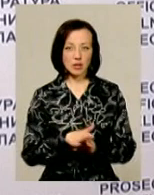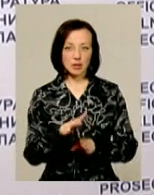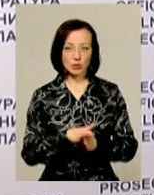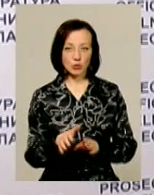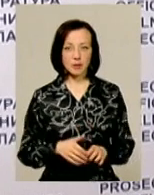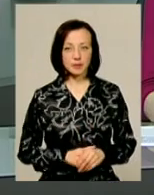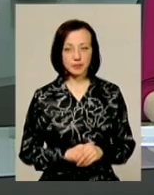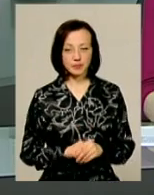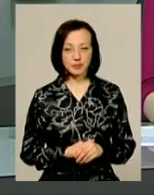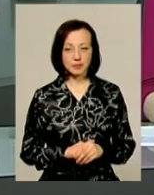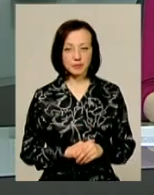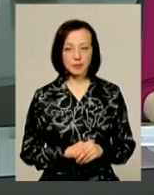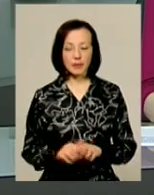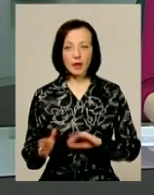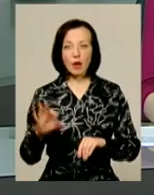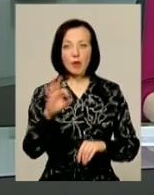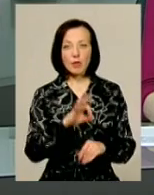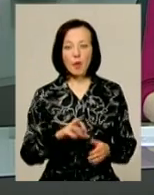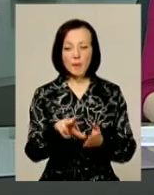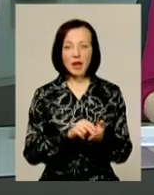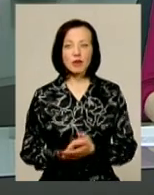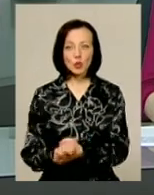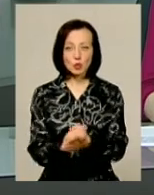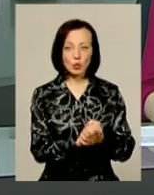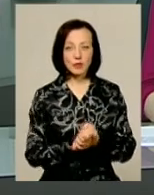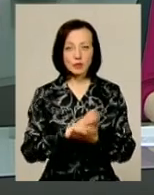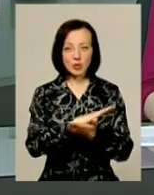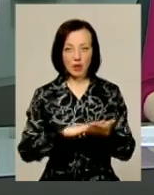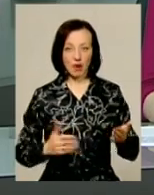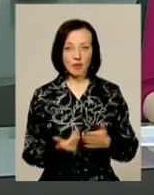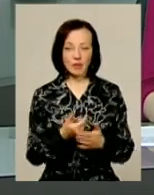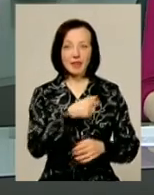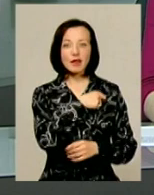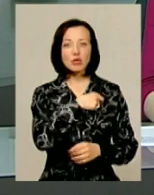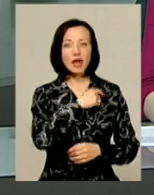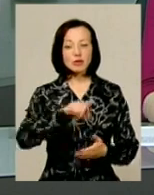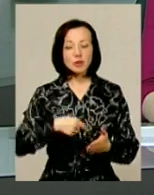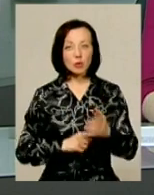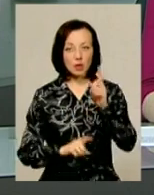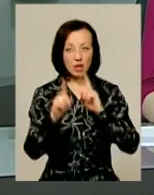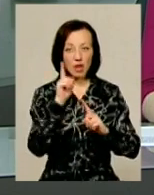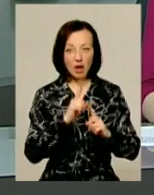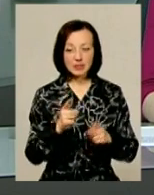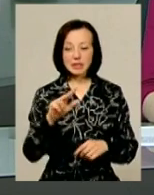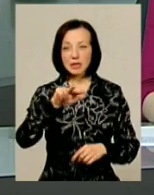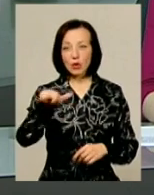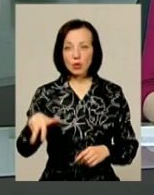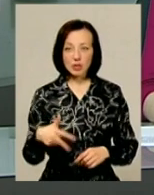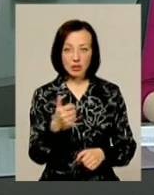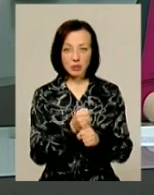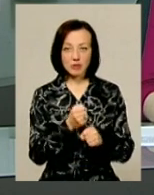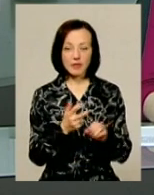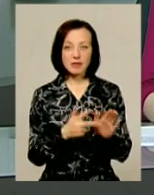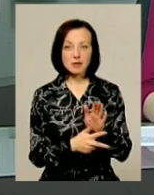області. Про приклад конструктивізму далі у випуску. Депутати Хмельницької міської ради майже за 3 години